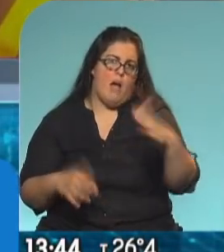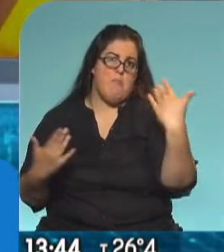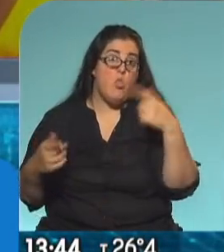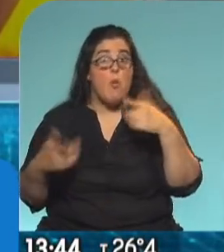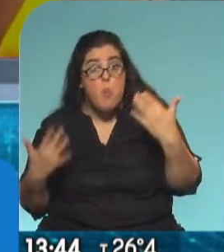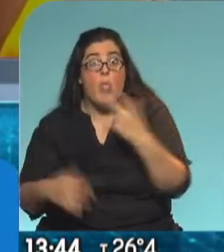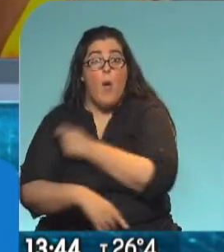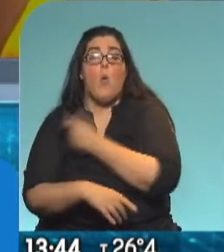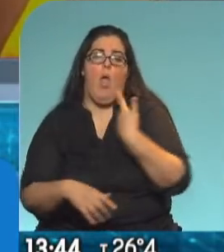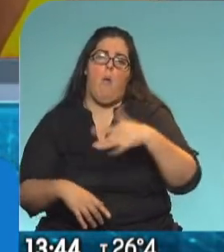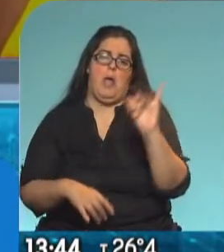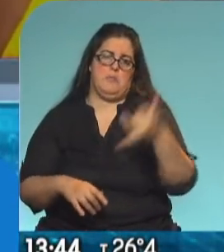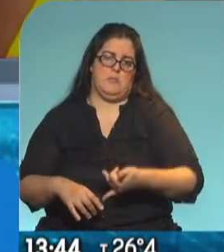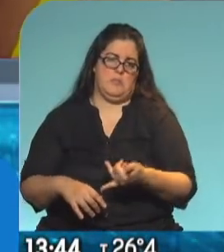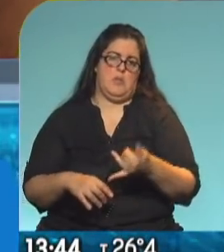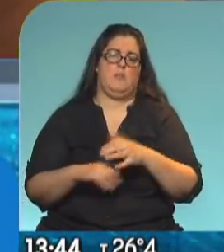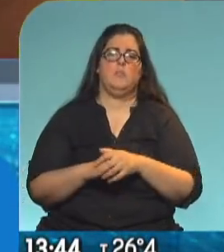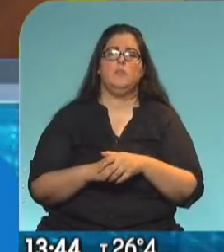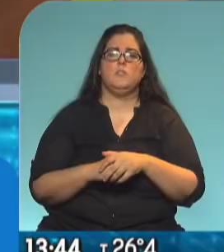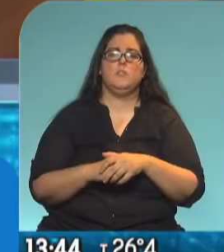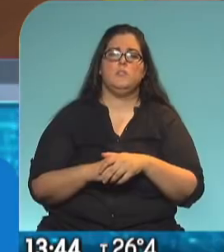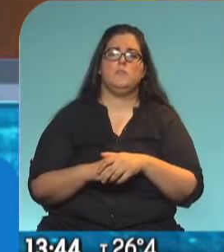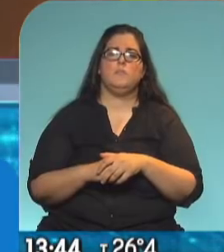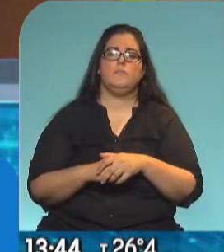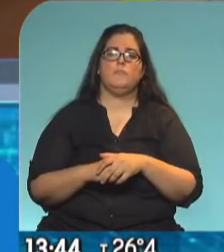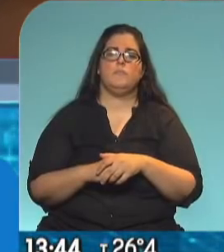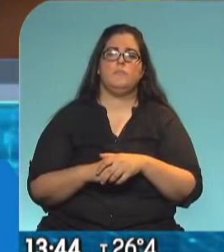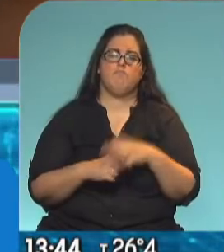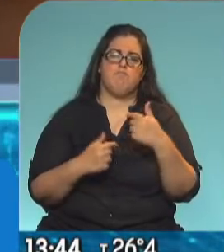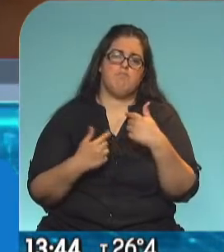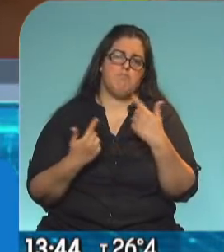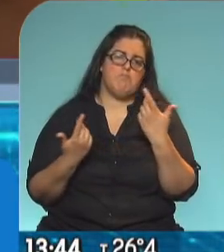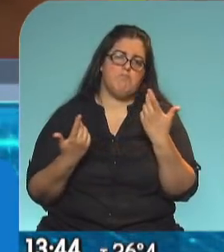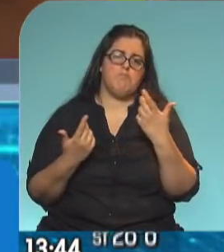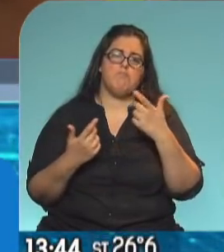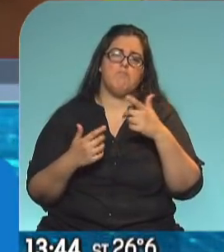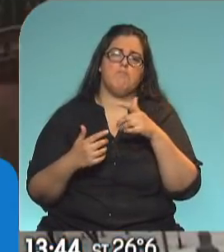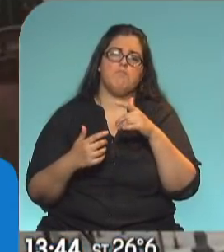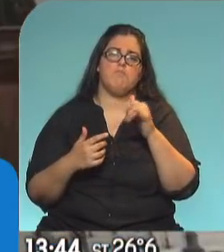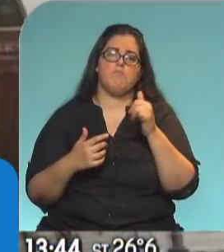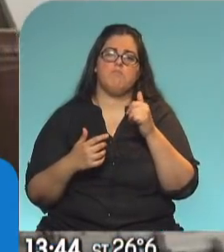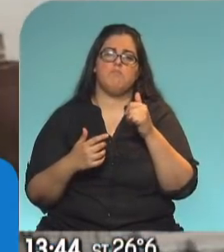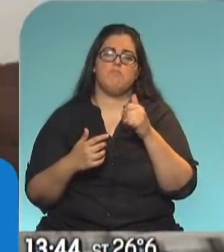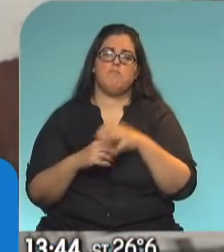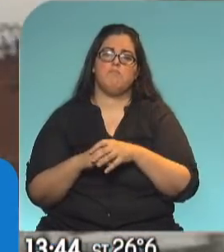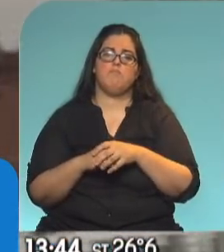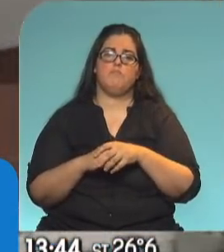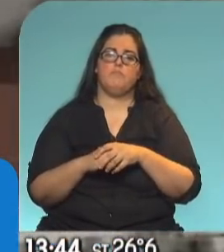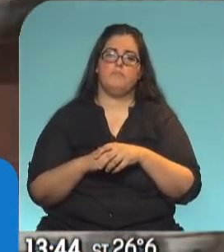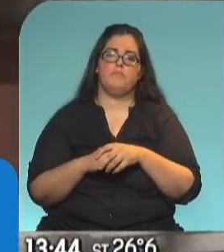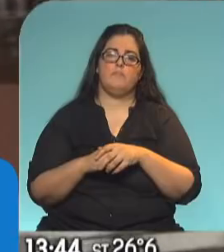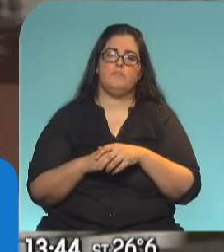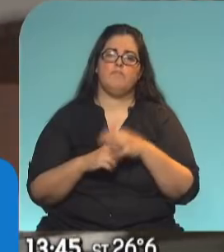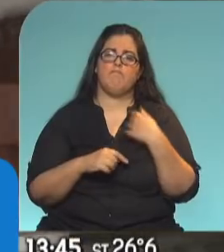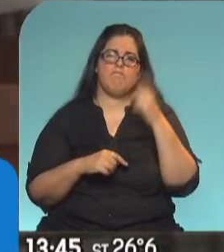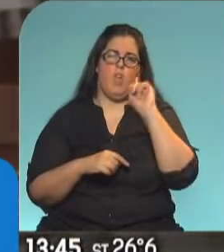Но я обязательно это сделаю, как только это станет возможным.